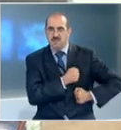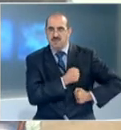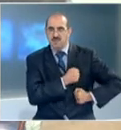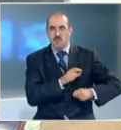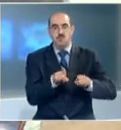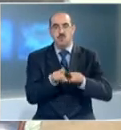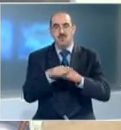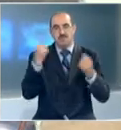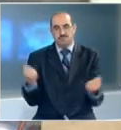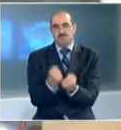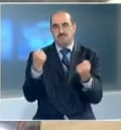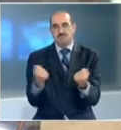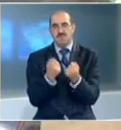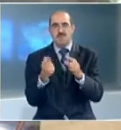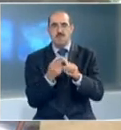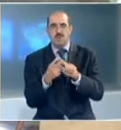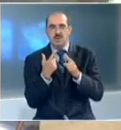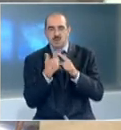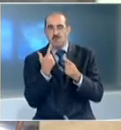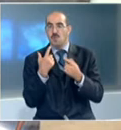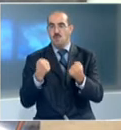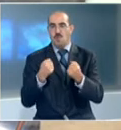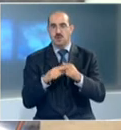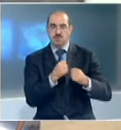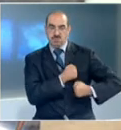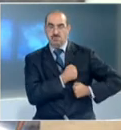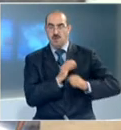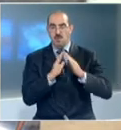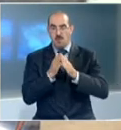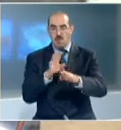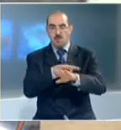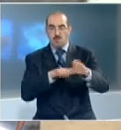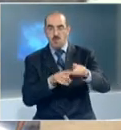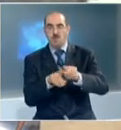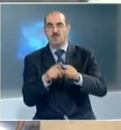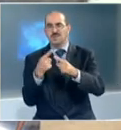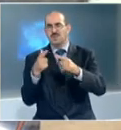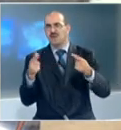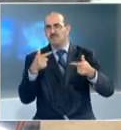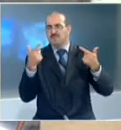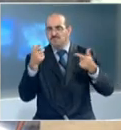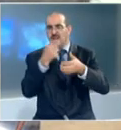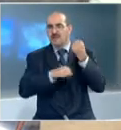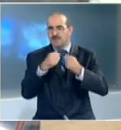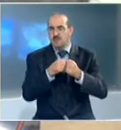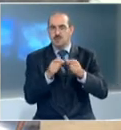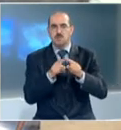والتعريف بالمكونات الأساسية للقوات البحرية ومختلف نشاطاتها